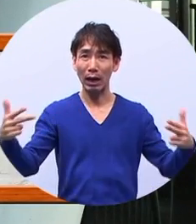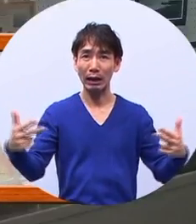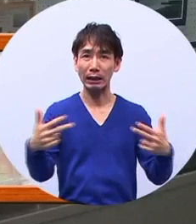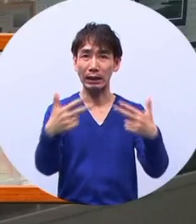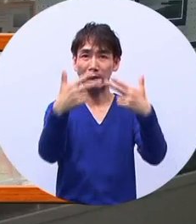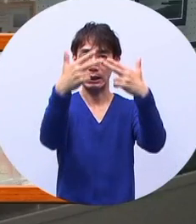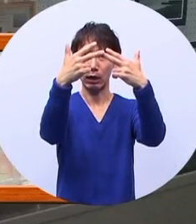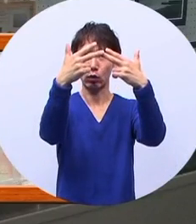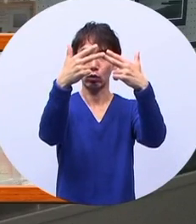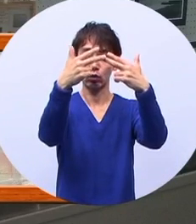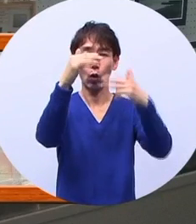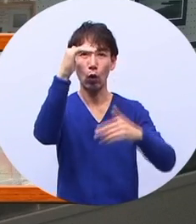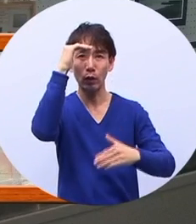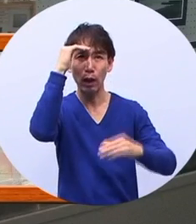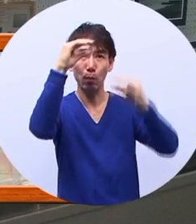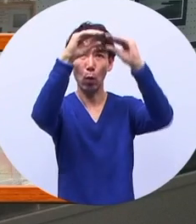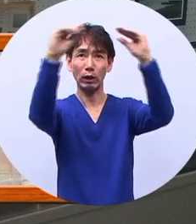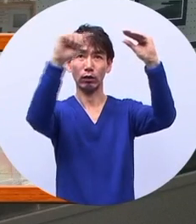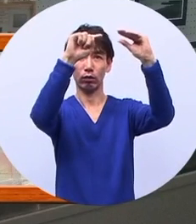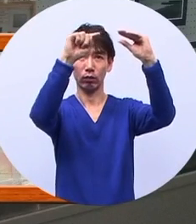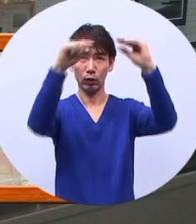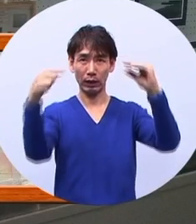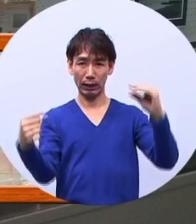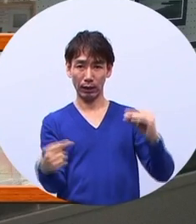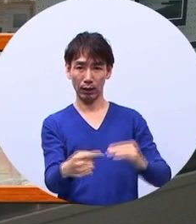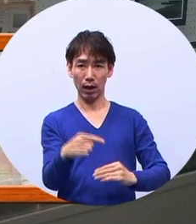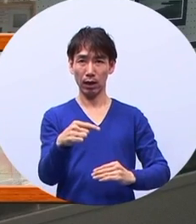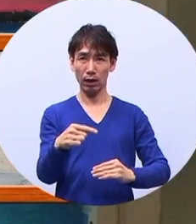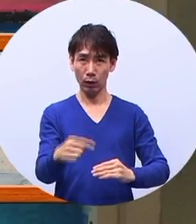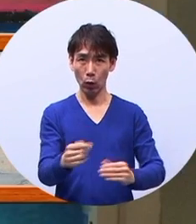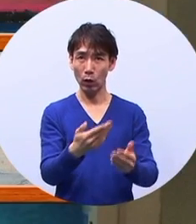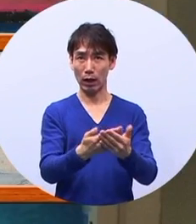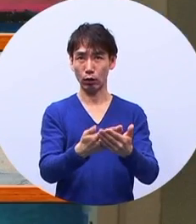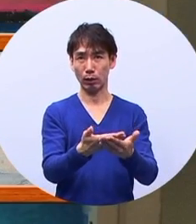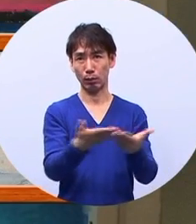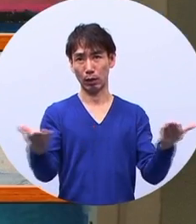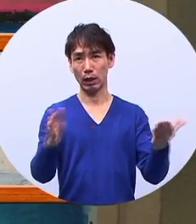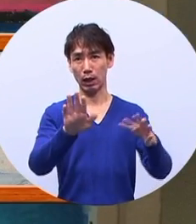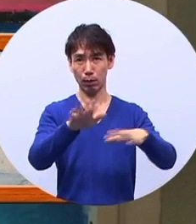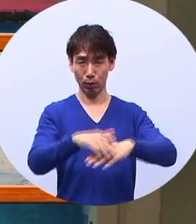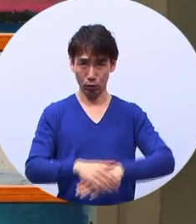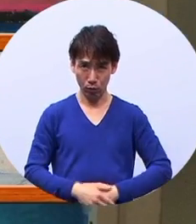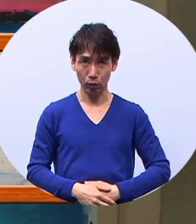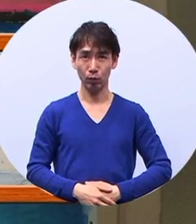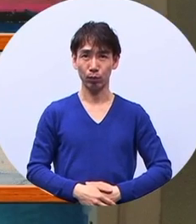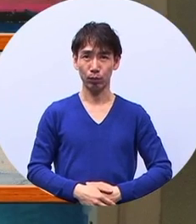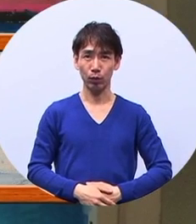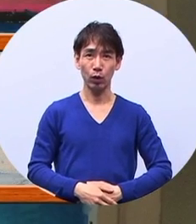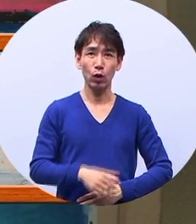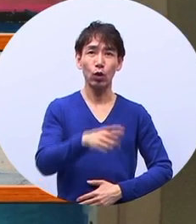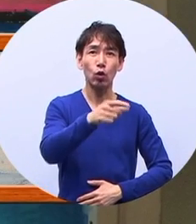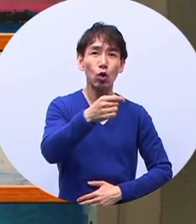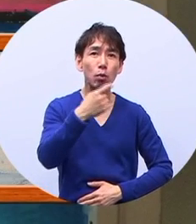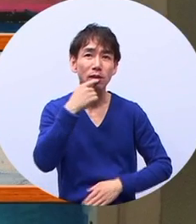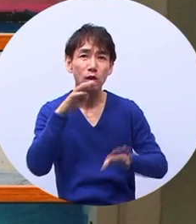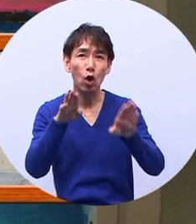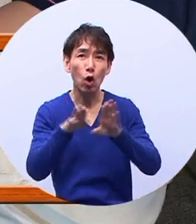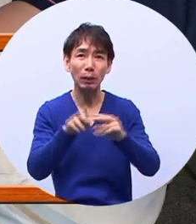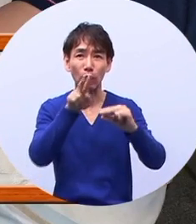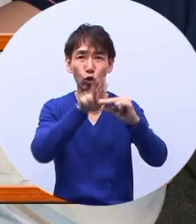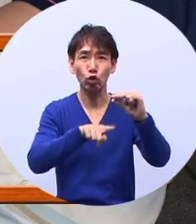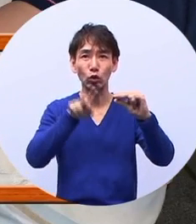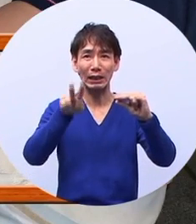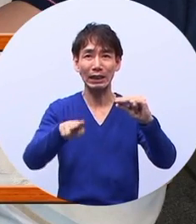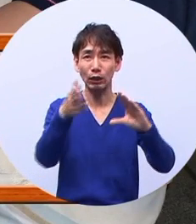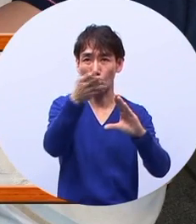から1階にございます郷土資料室で、作品の展示、それから、不定期なんですけれども、土日を、中心に